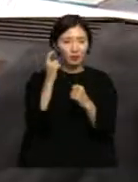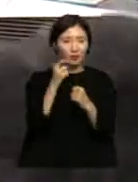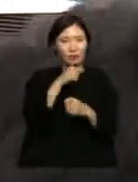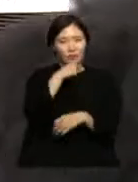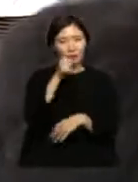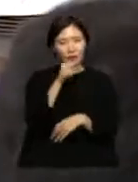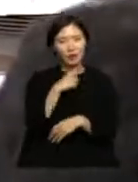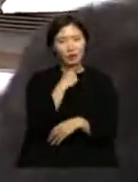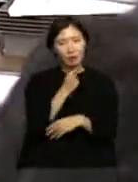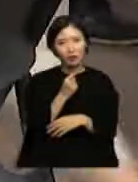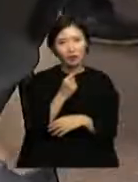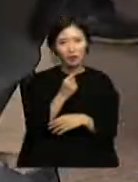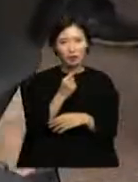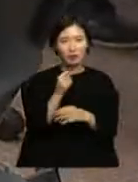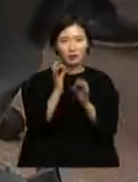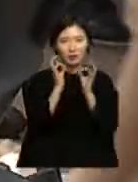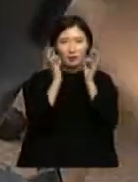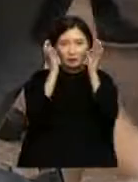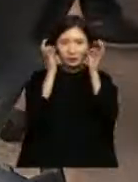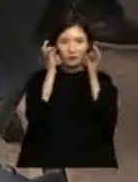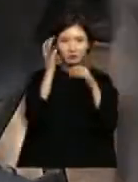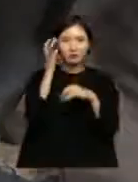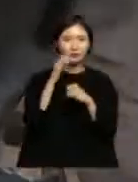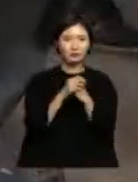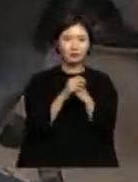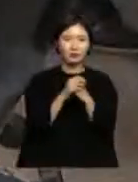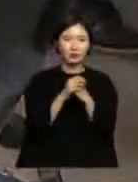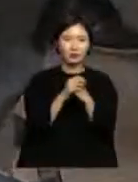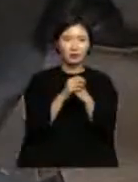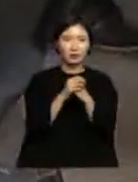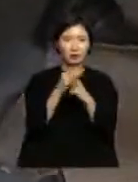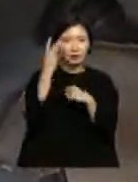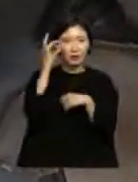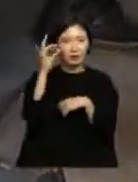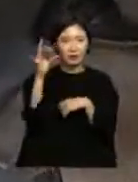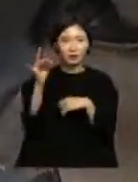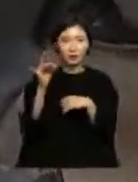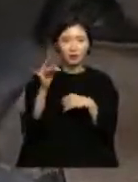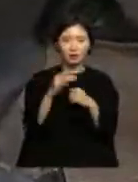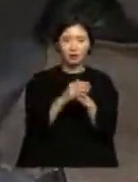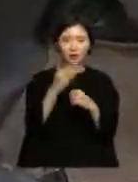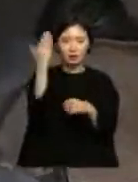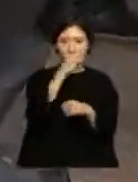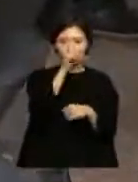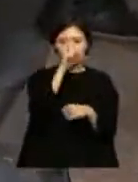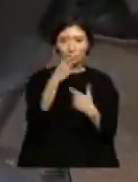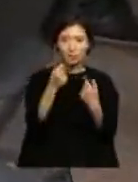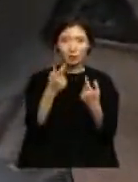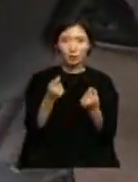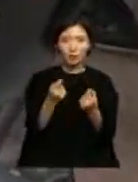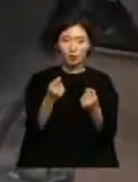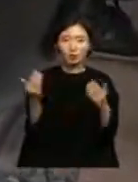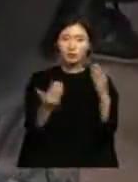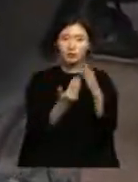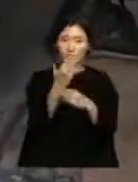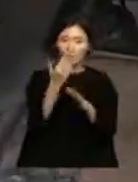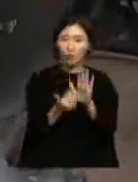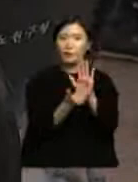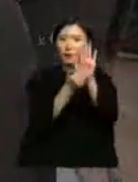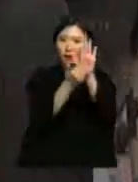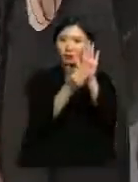한결같습니다. 되게 깔끔한 것도 많고 이제 애들 이제 이렇게 방지되는 그 뭐지 사고 방지 이런 것도 잘 돼